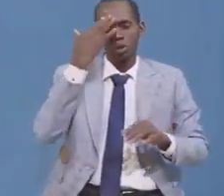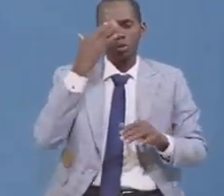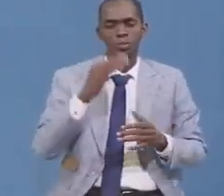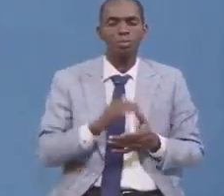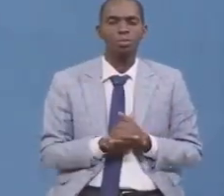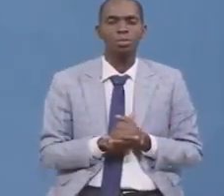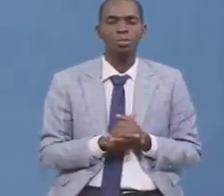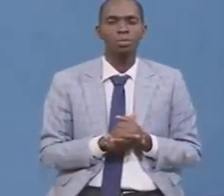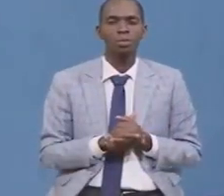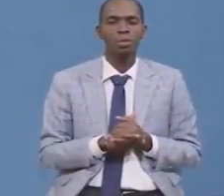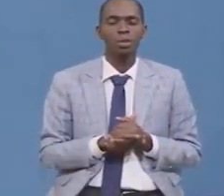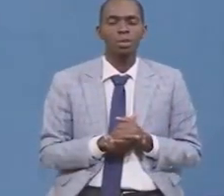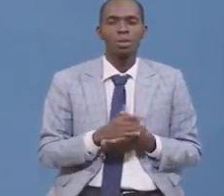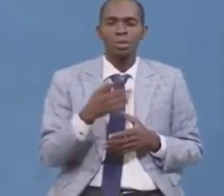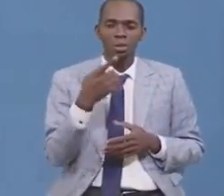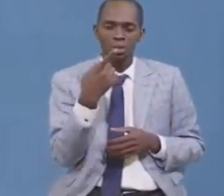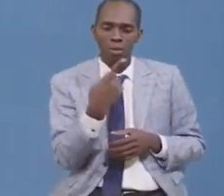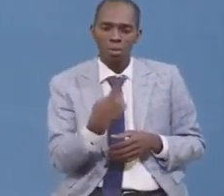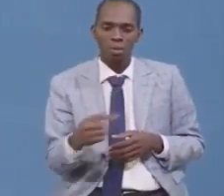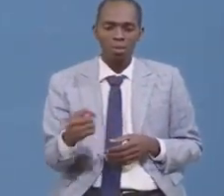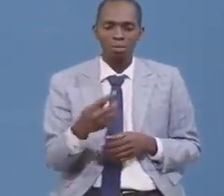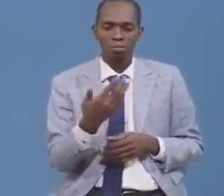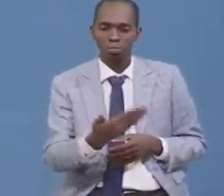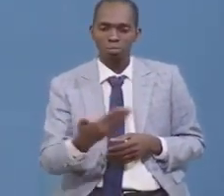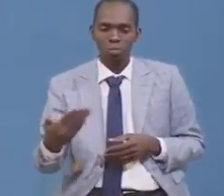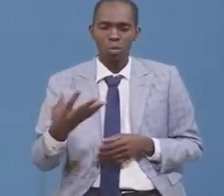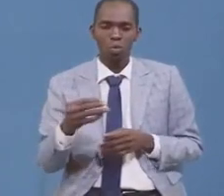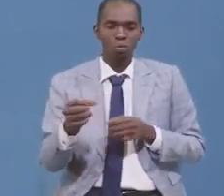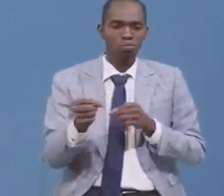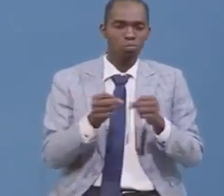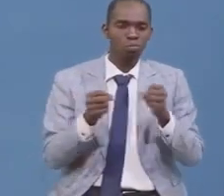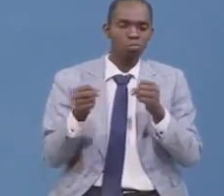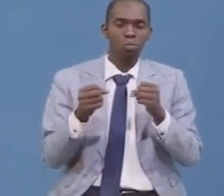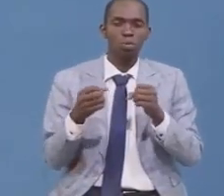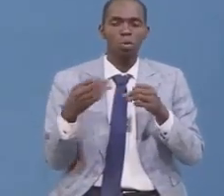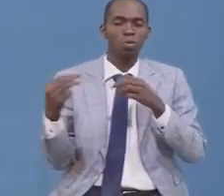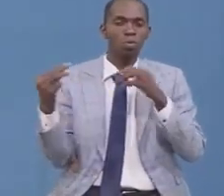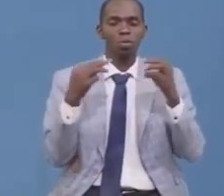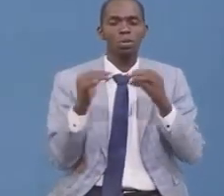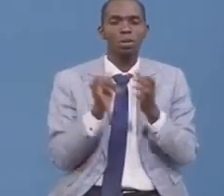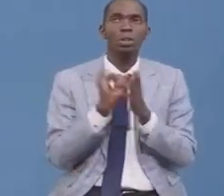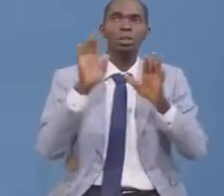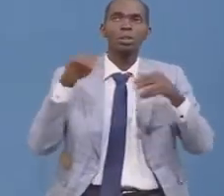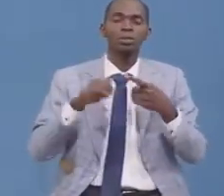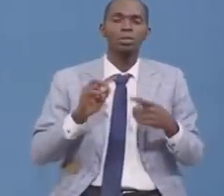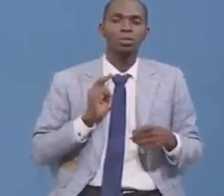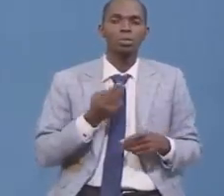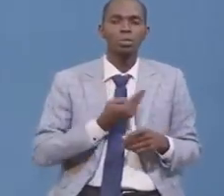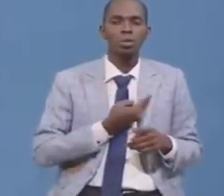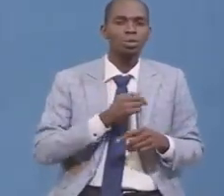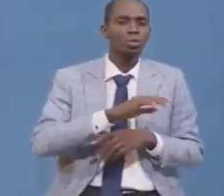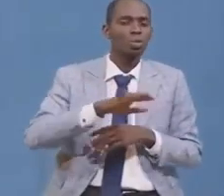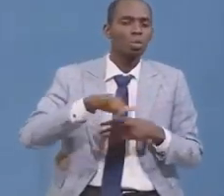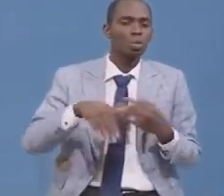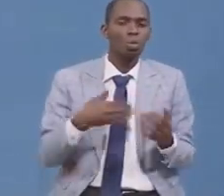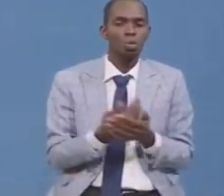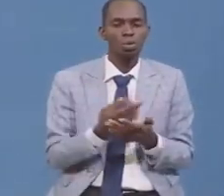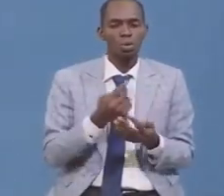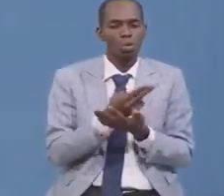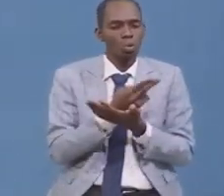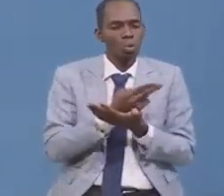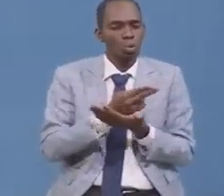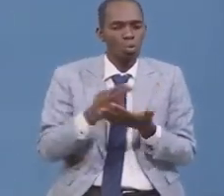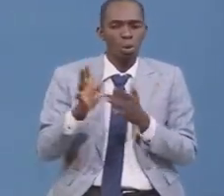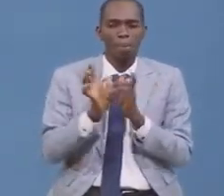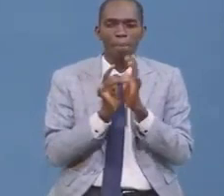బయలుపరిచాడు. A weapon he has given us. ఆయన మనకు ఆయుధాన్ని ఇచ్చాడు. The whole Bible, the holy Bible he has given